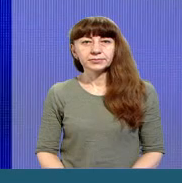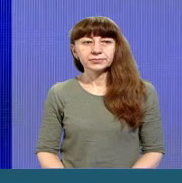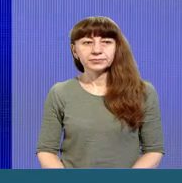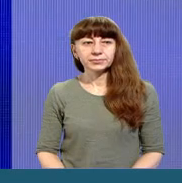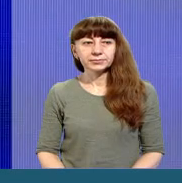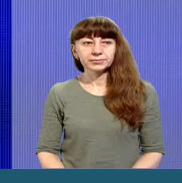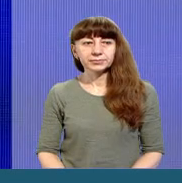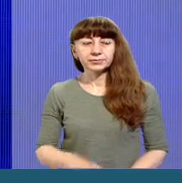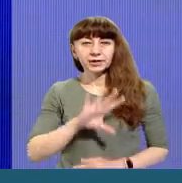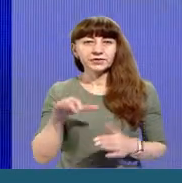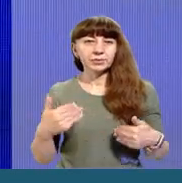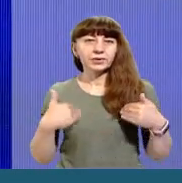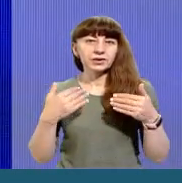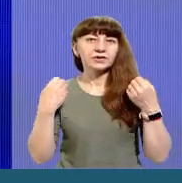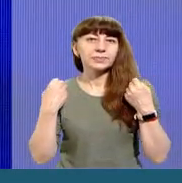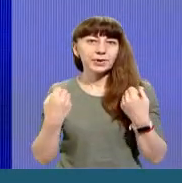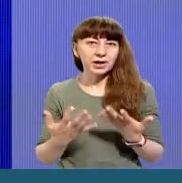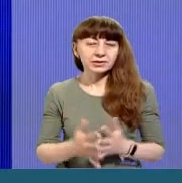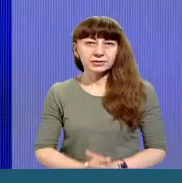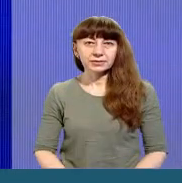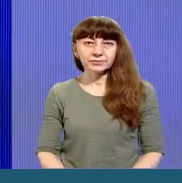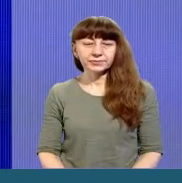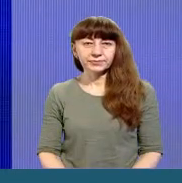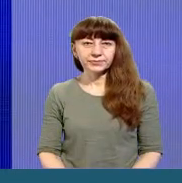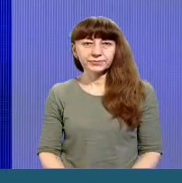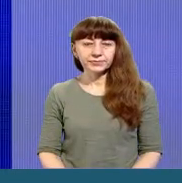жарыстарда болсын желбіретіп жүрген спортшыларымыз,